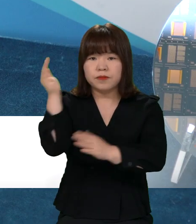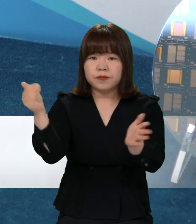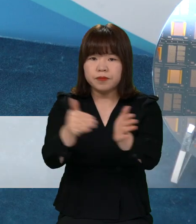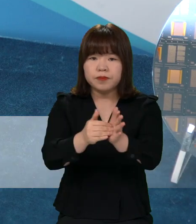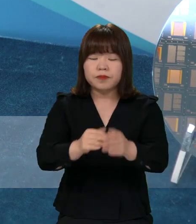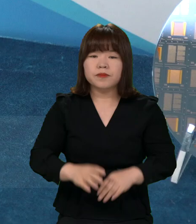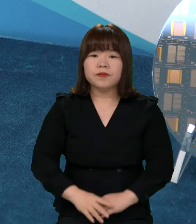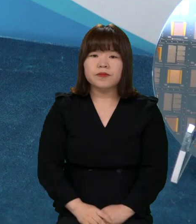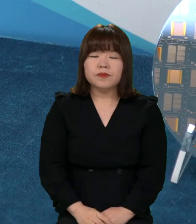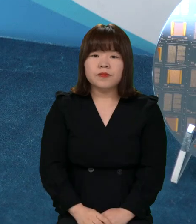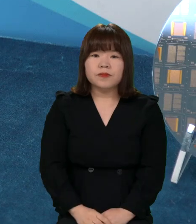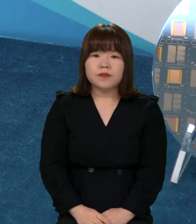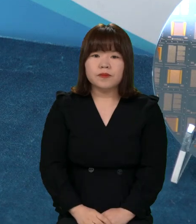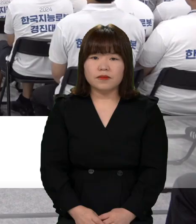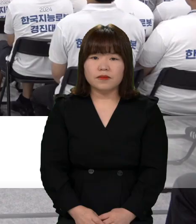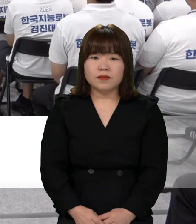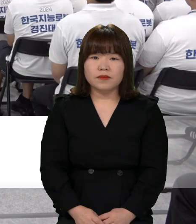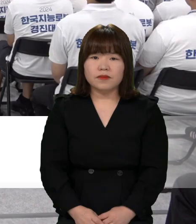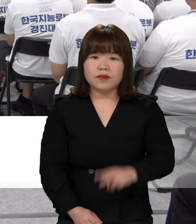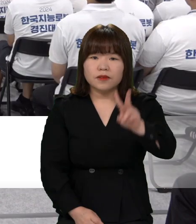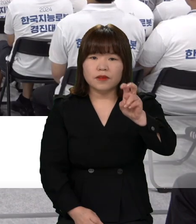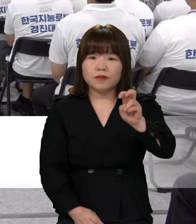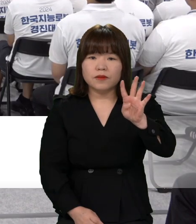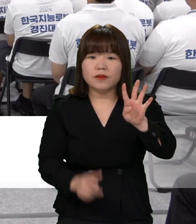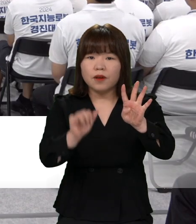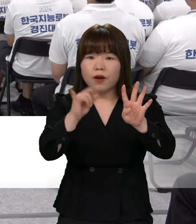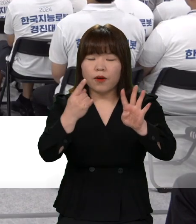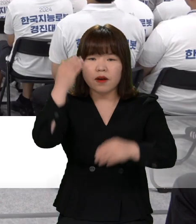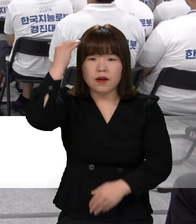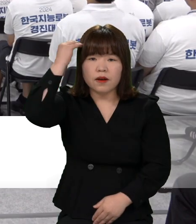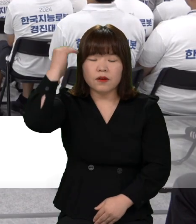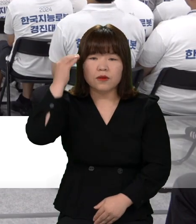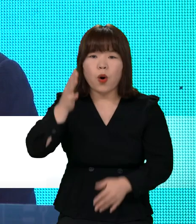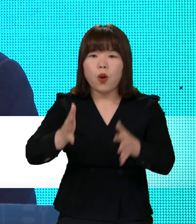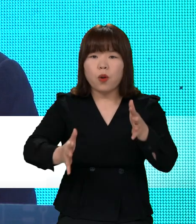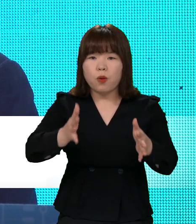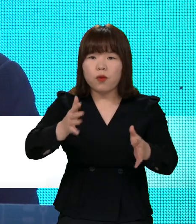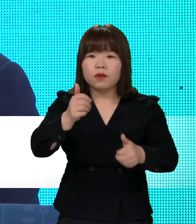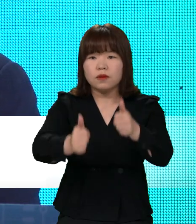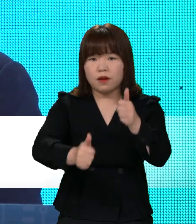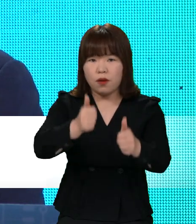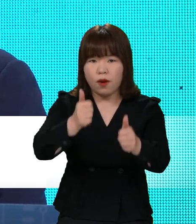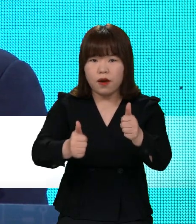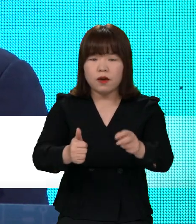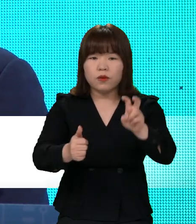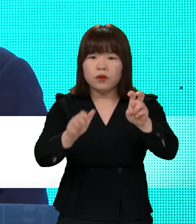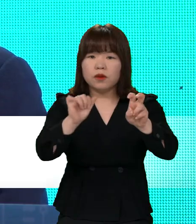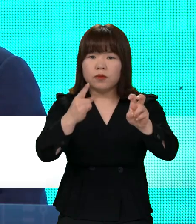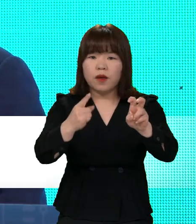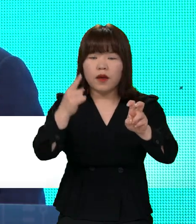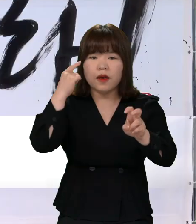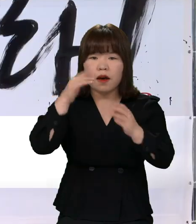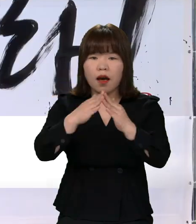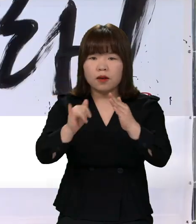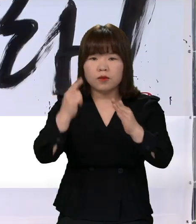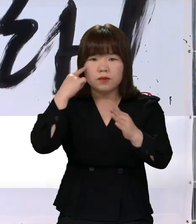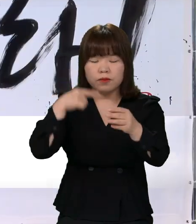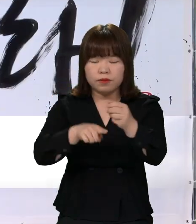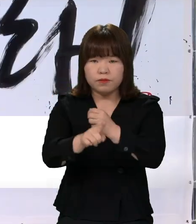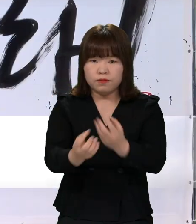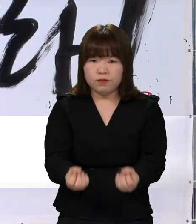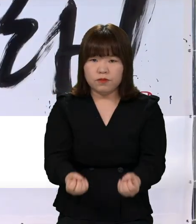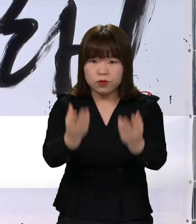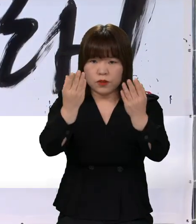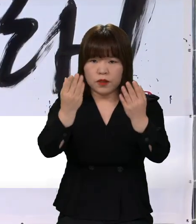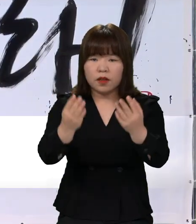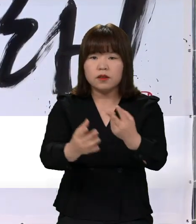포럼이 이어졌습니다 제 24회 한국 지능 로봇 경진대회와 제 20회 포항 가족 과학